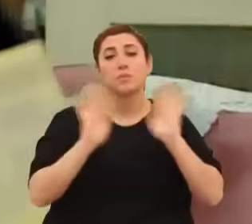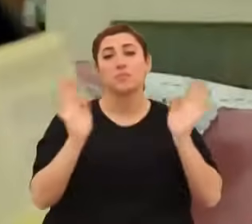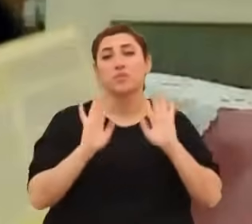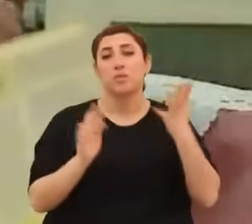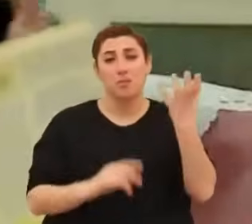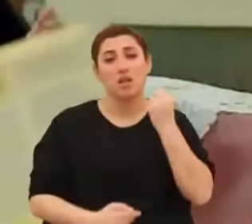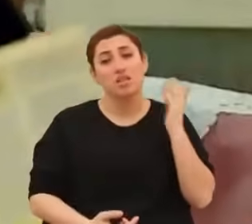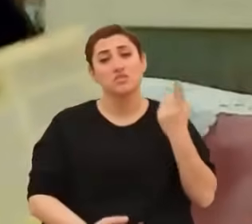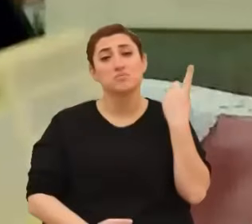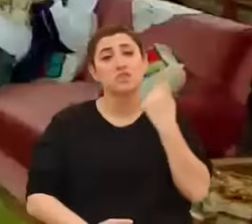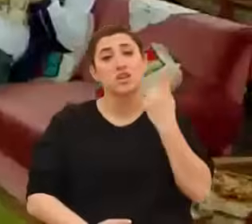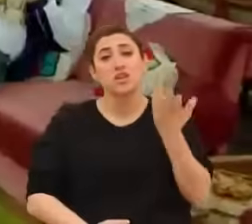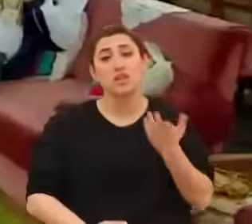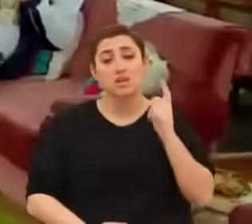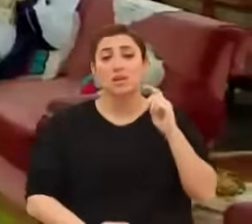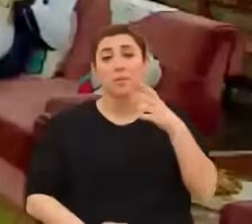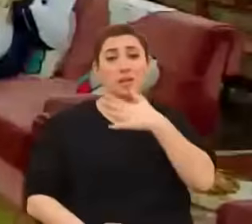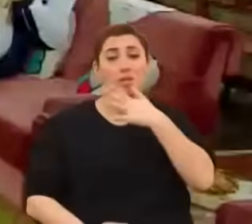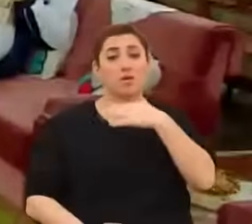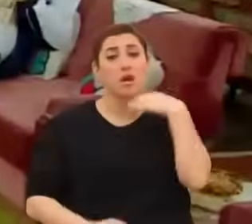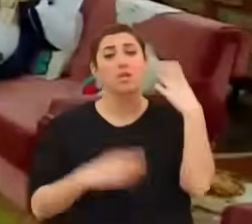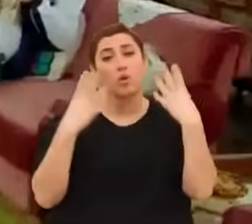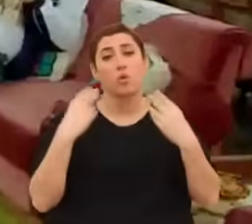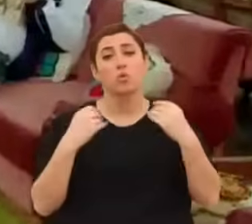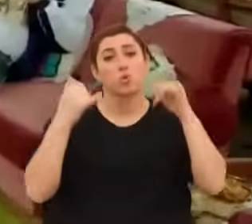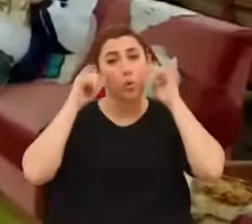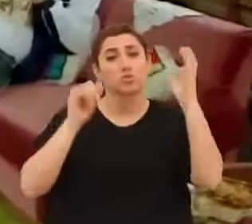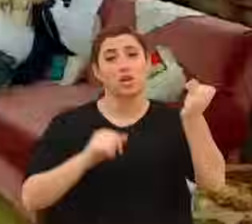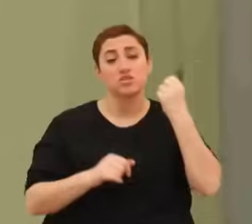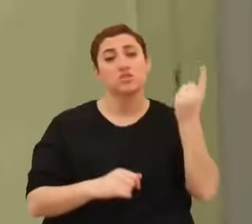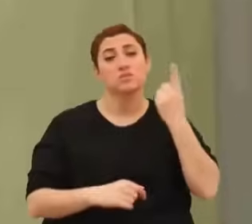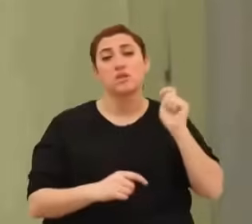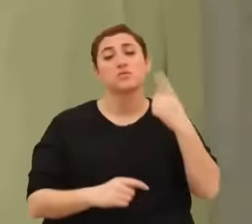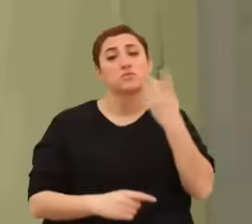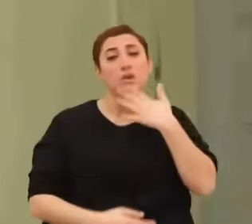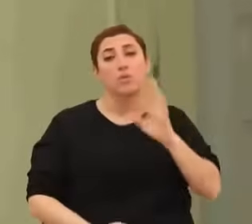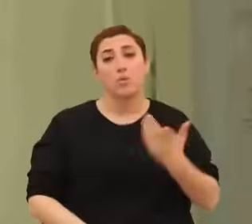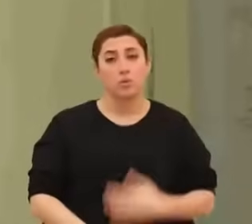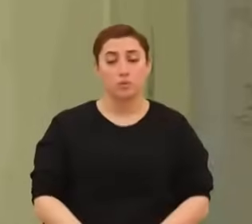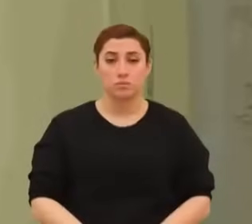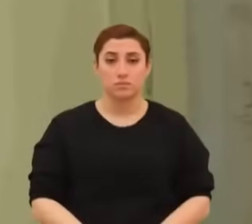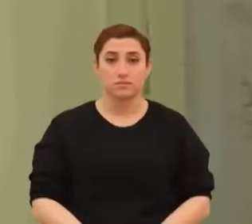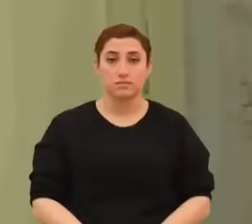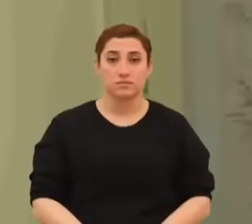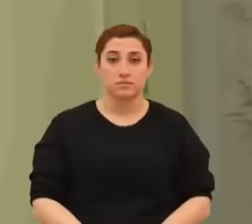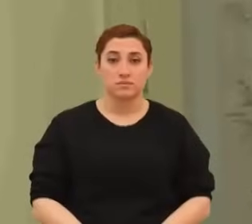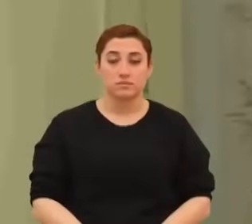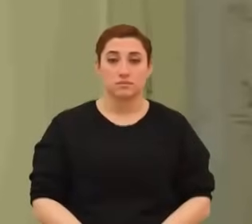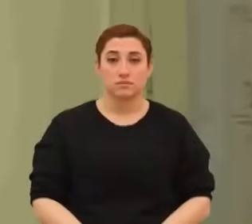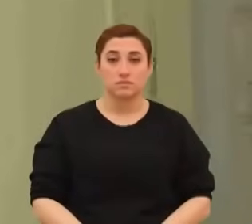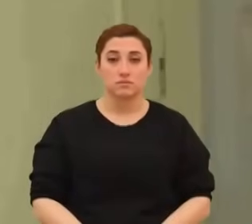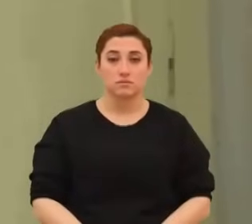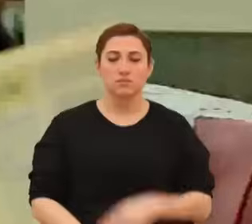tamam. Alacağız artık bir şekilde. Tamam biliyoruz. Adaka diyen koçu alacağız bir şekilde. Yapacak bir şey yok yani. Fehmi içeri girip dikkat